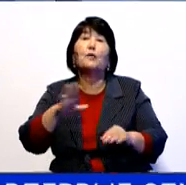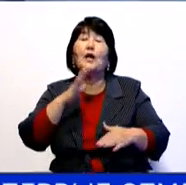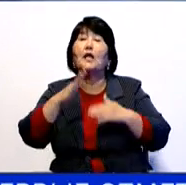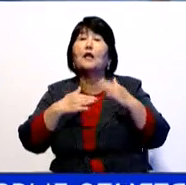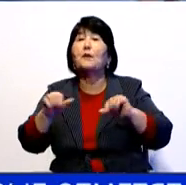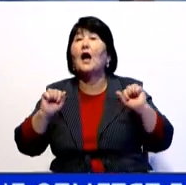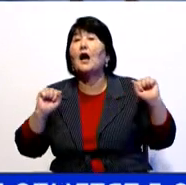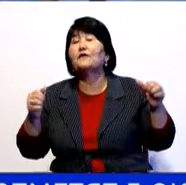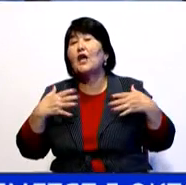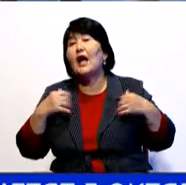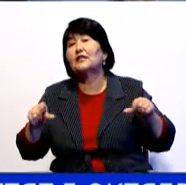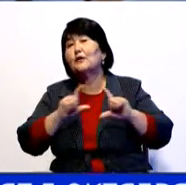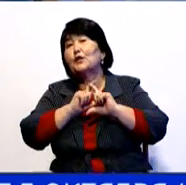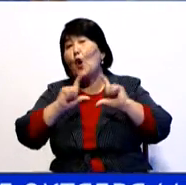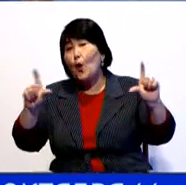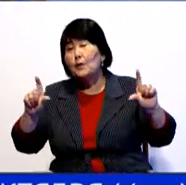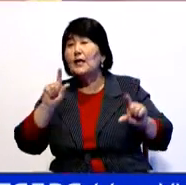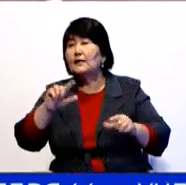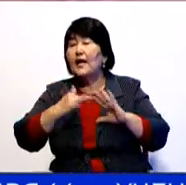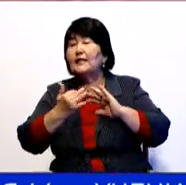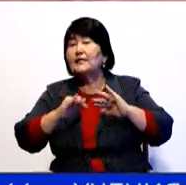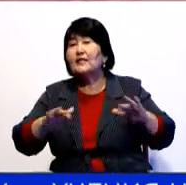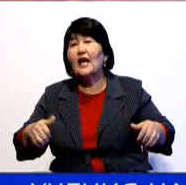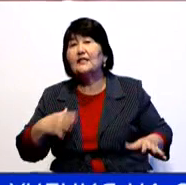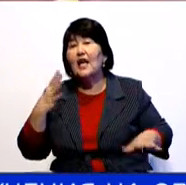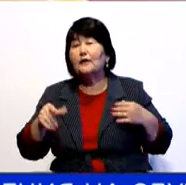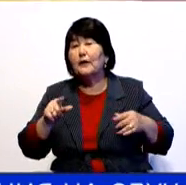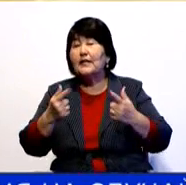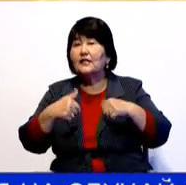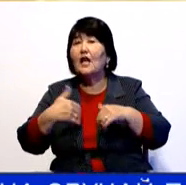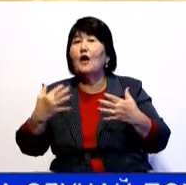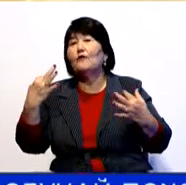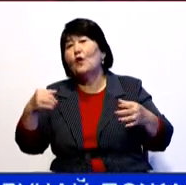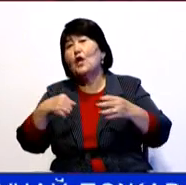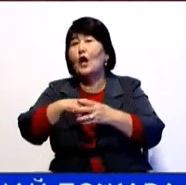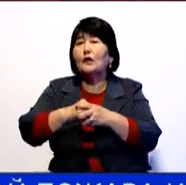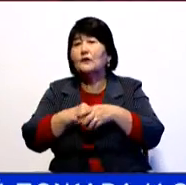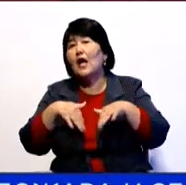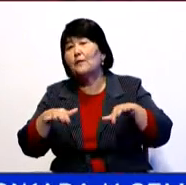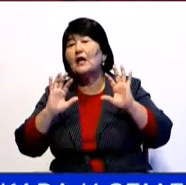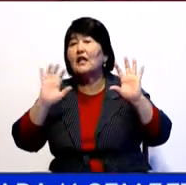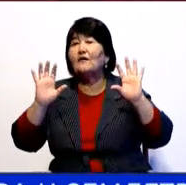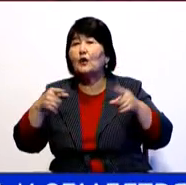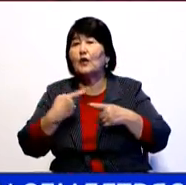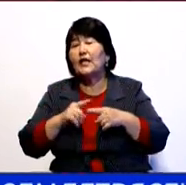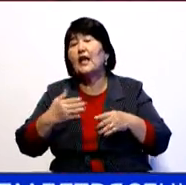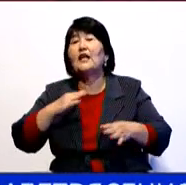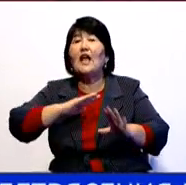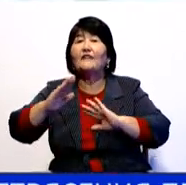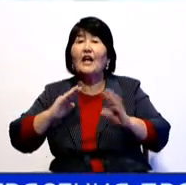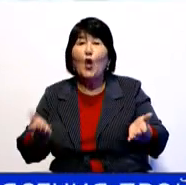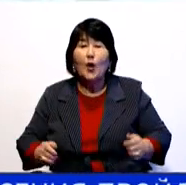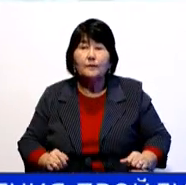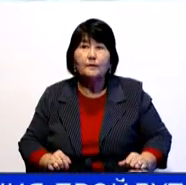построен физкультурно-оздоровительный комплекс. Сельская детвора занимается в секциях по вольной и греко-римской борьбе, волейболу и тхэквондо.